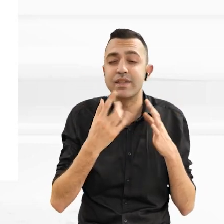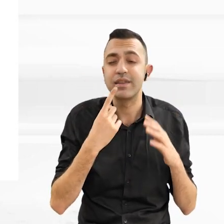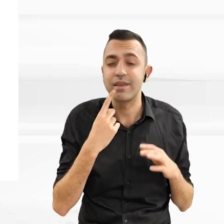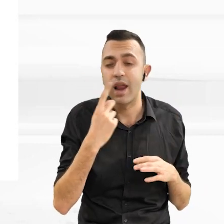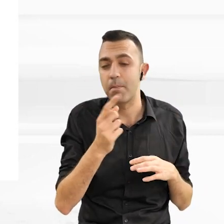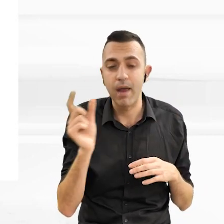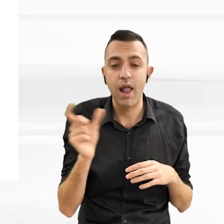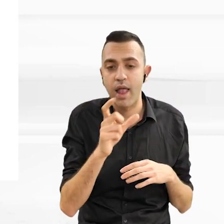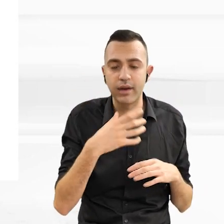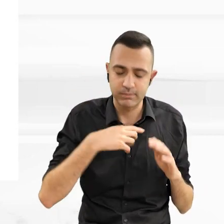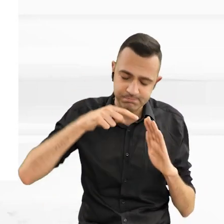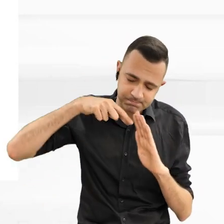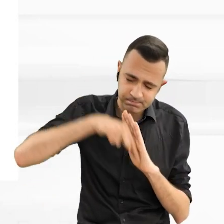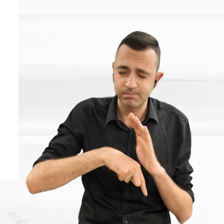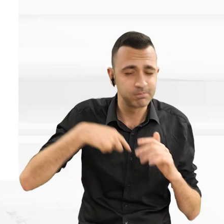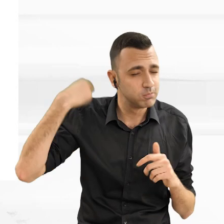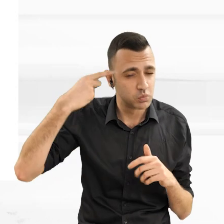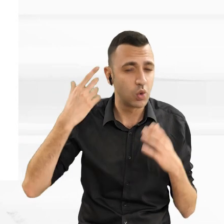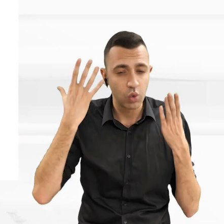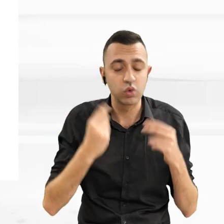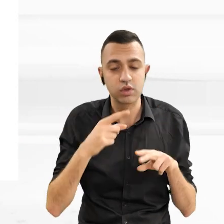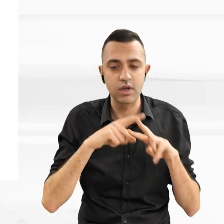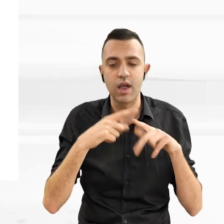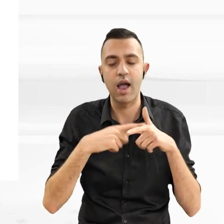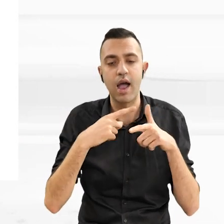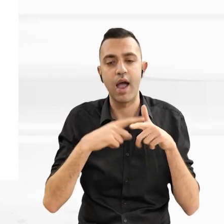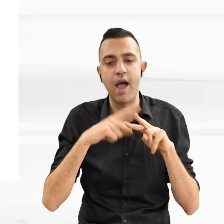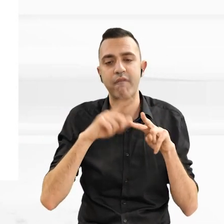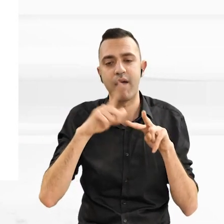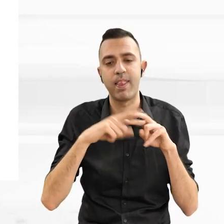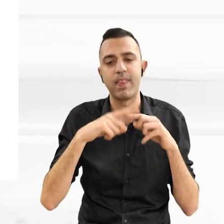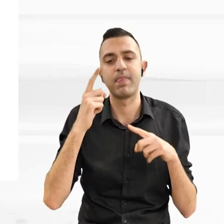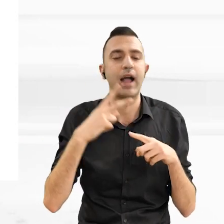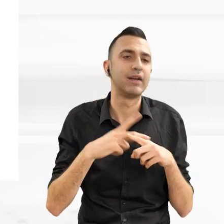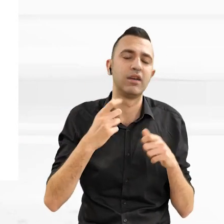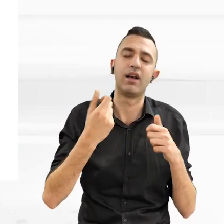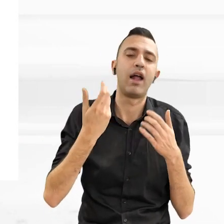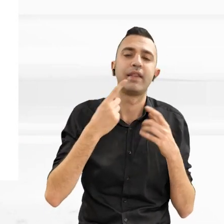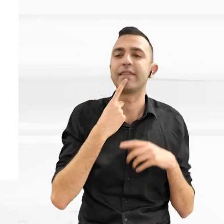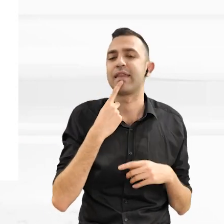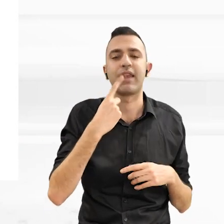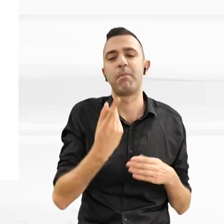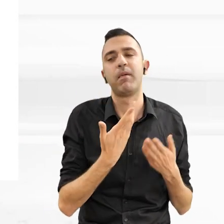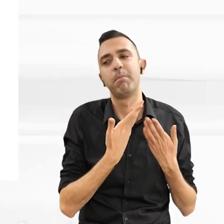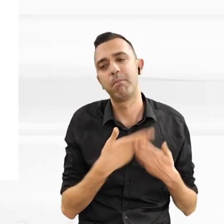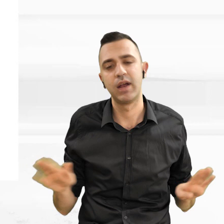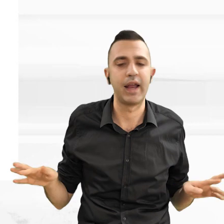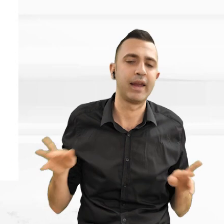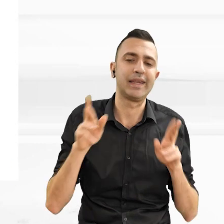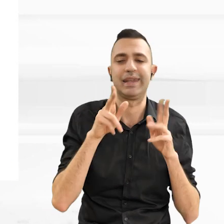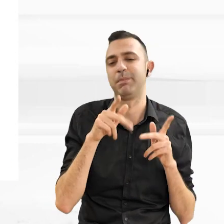üzerine derinlemesine düşündüğümüzde afallar ız bu kavramları tanımlamaya çalıştığımız da